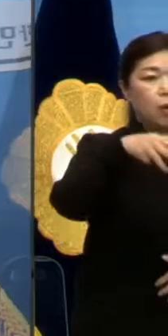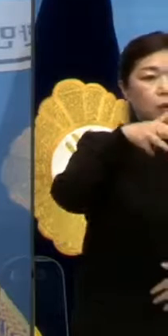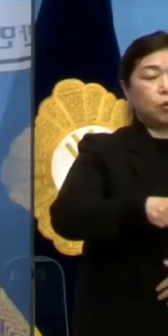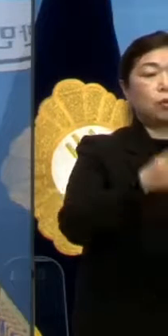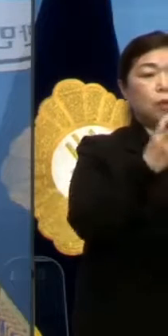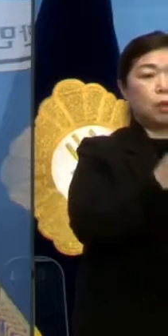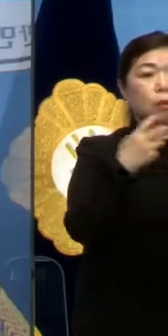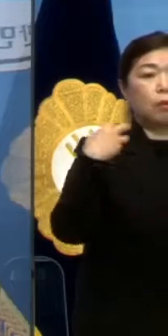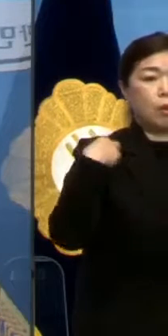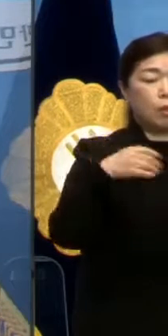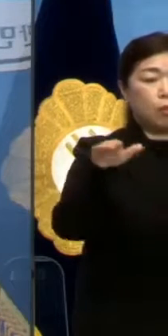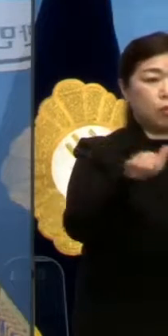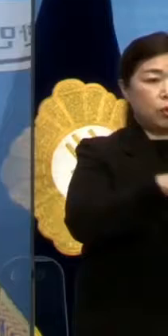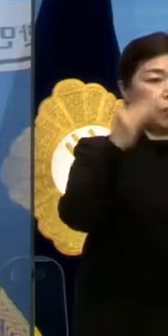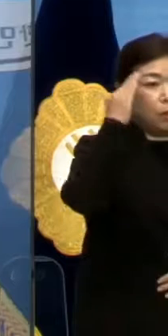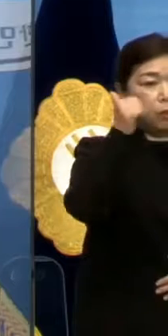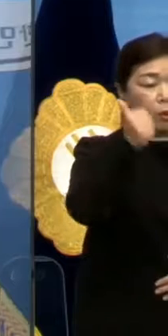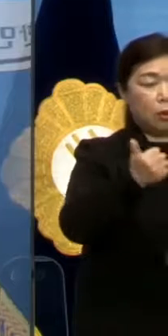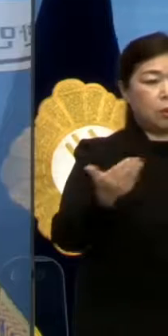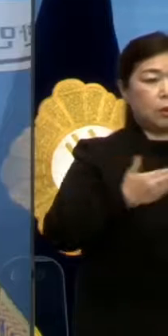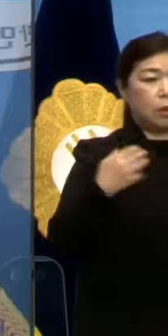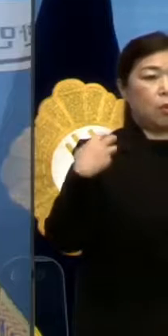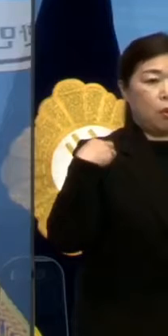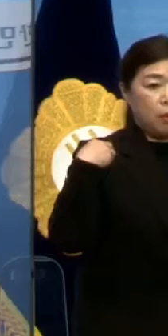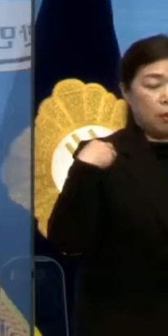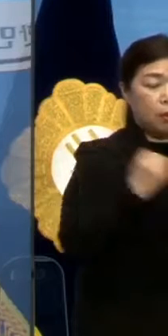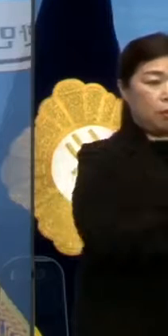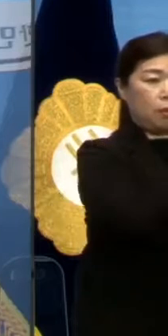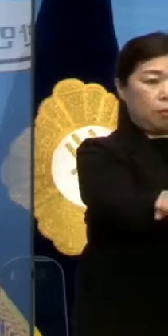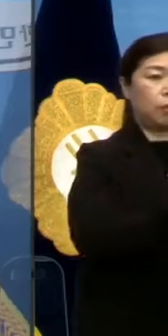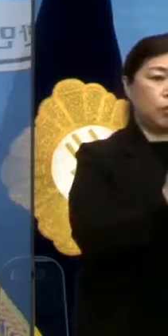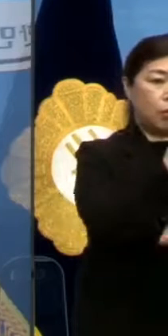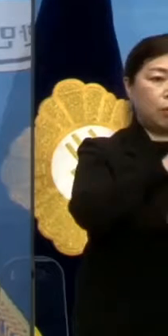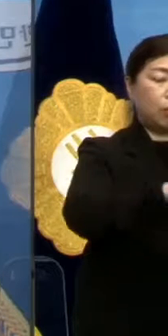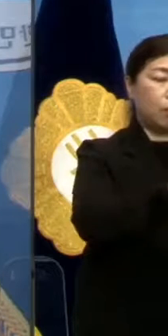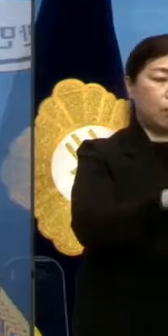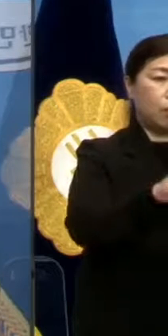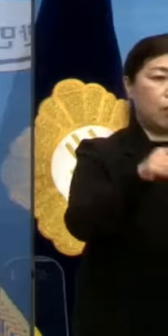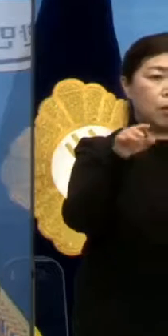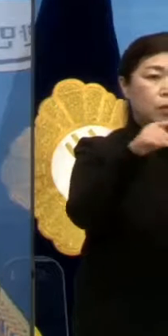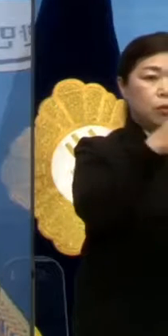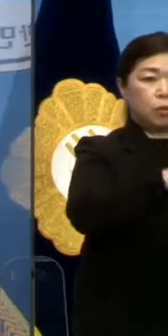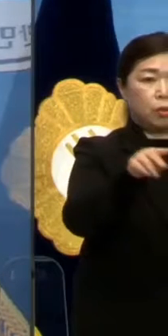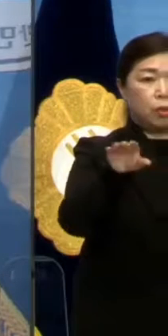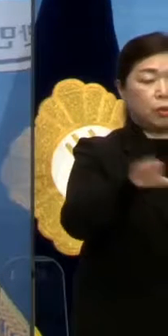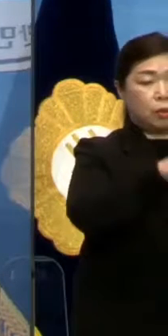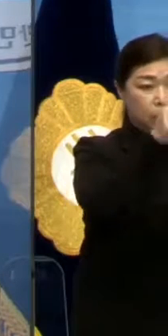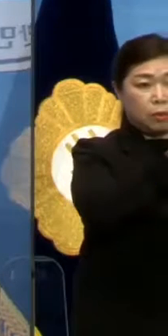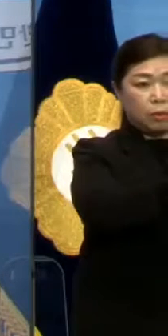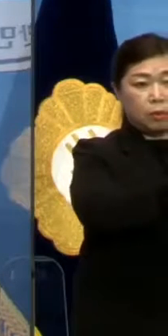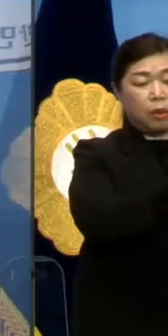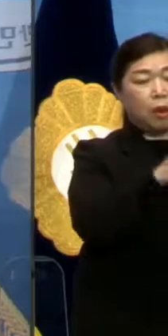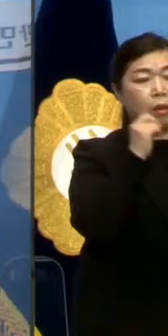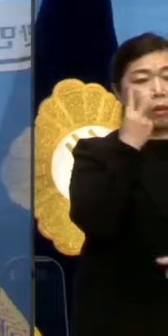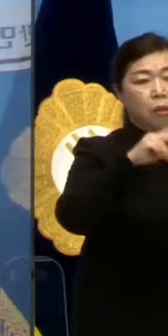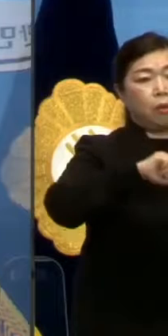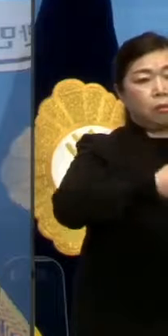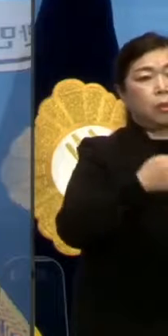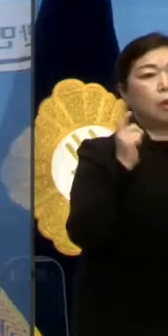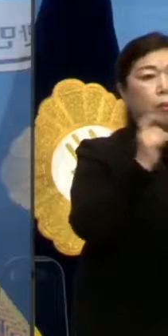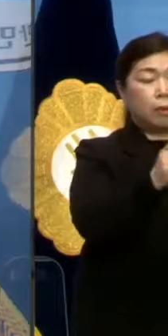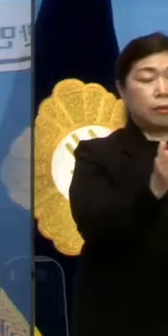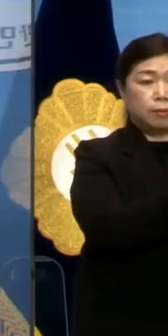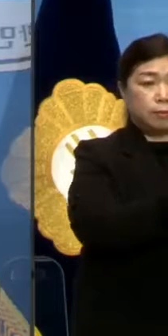문재인 대통령은 직권을 남용하여 윤석열 총장에 대하여 정직 2개월의 징계를